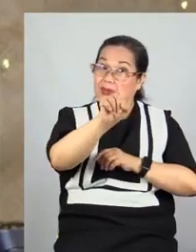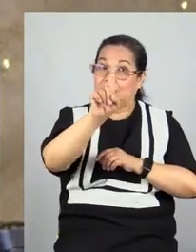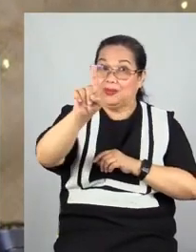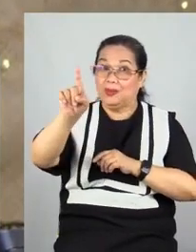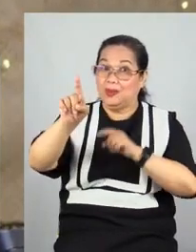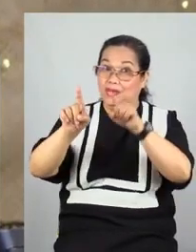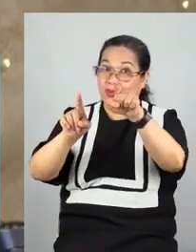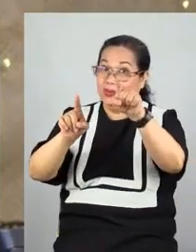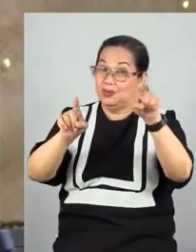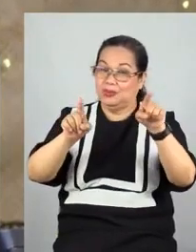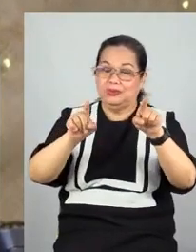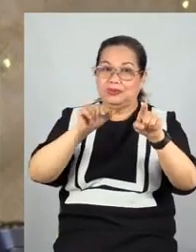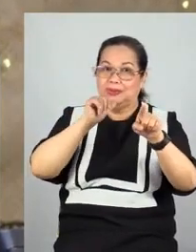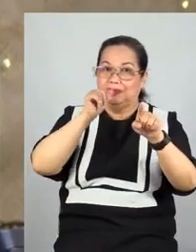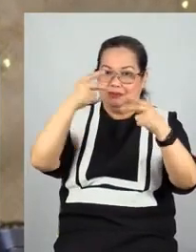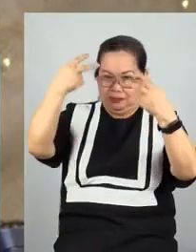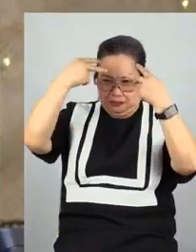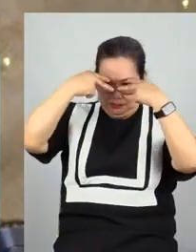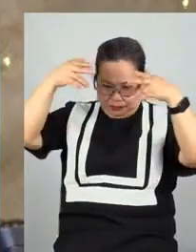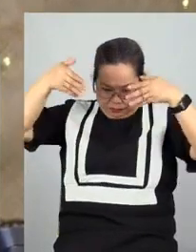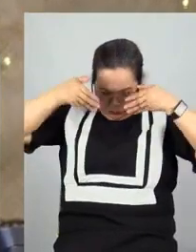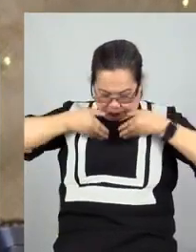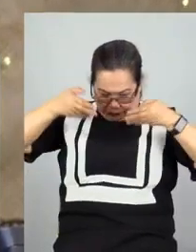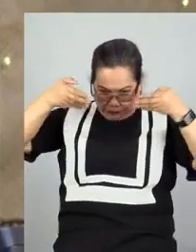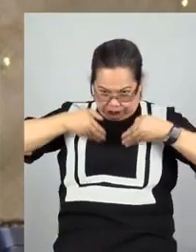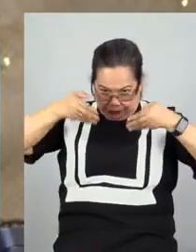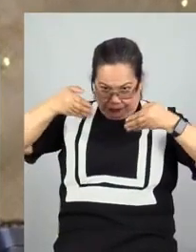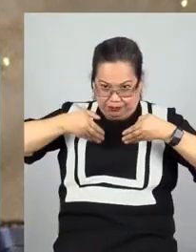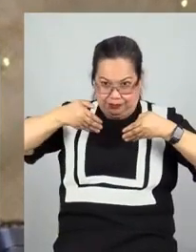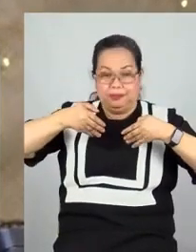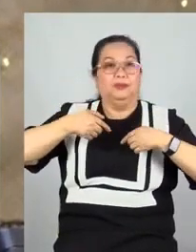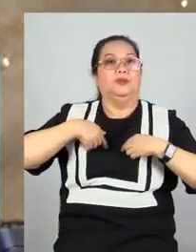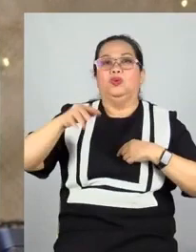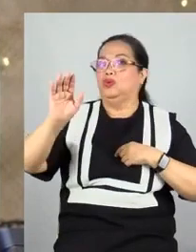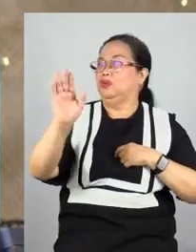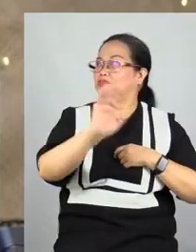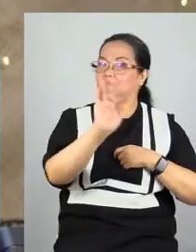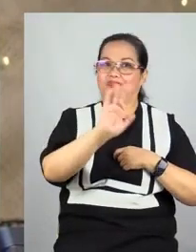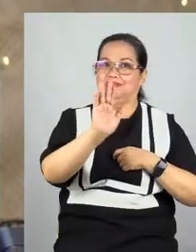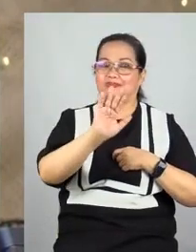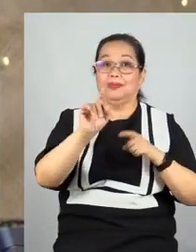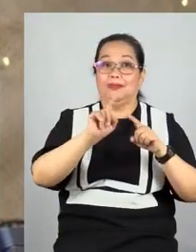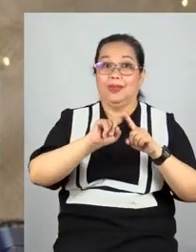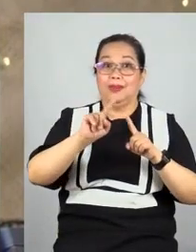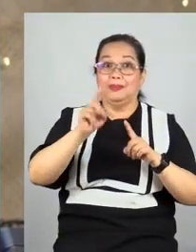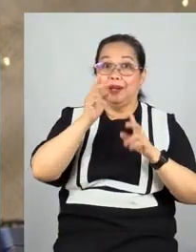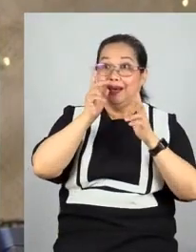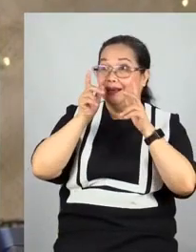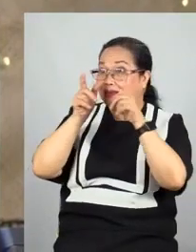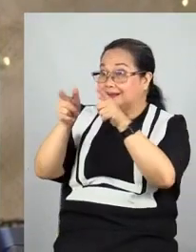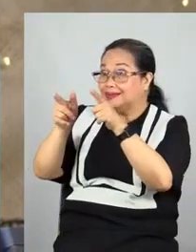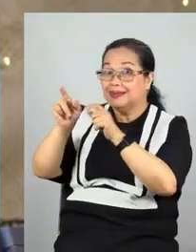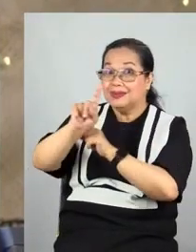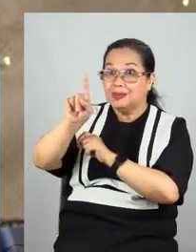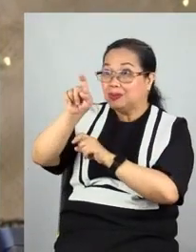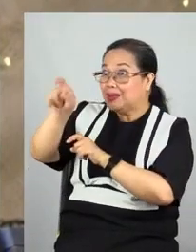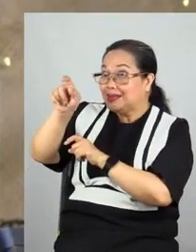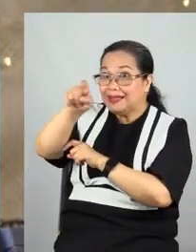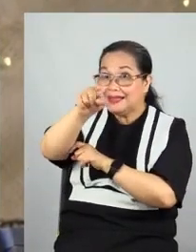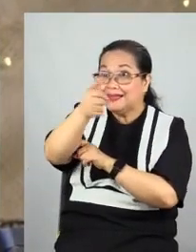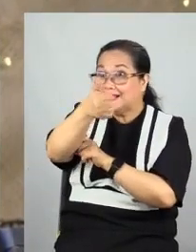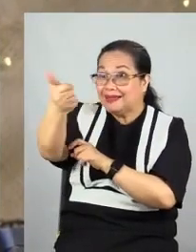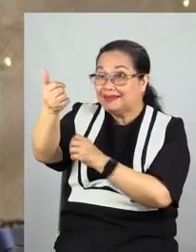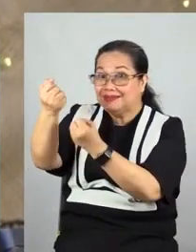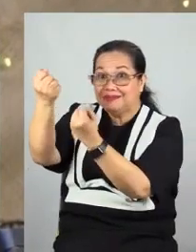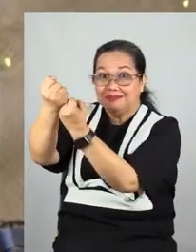look not only to his own interests, but also to the interests of others.